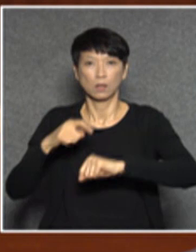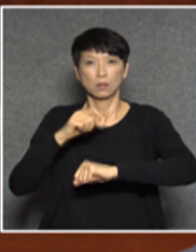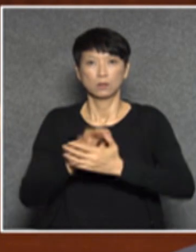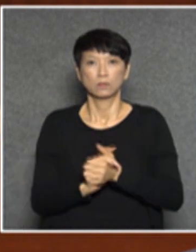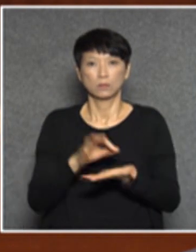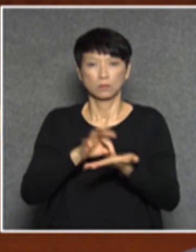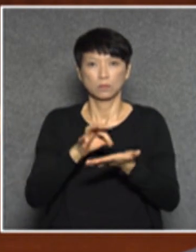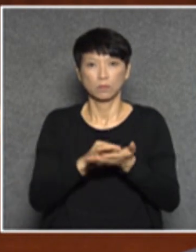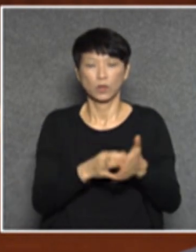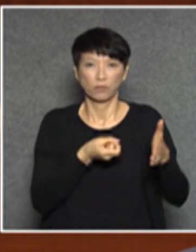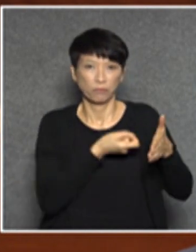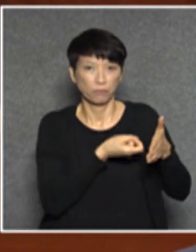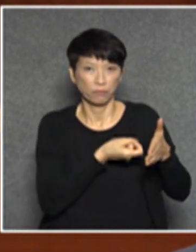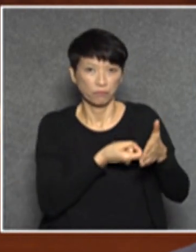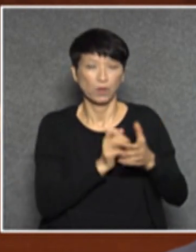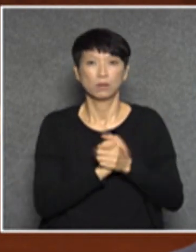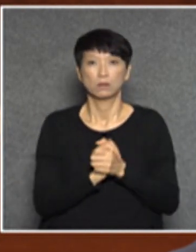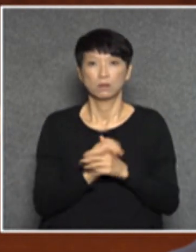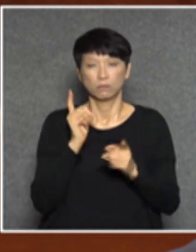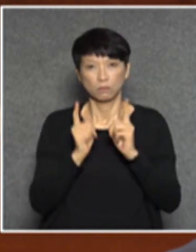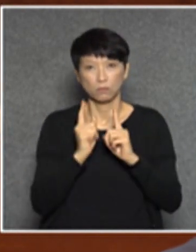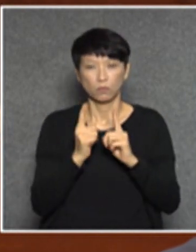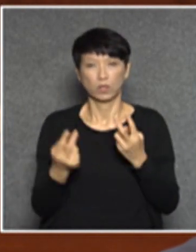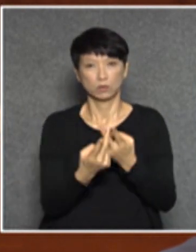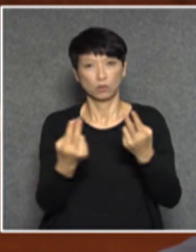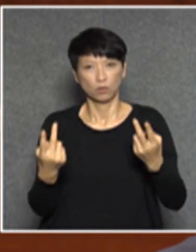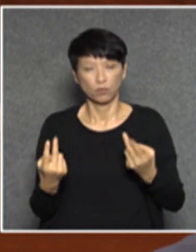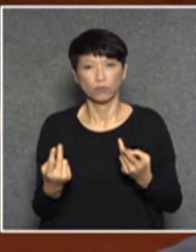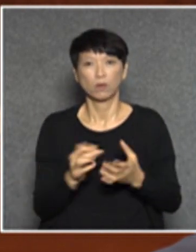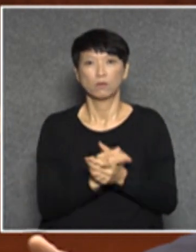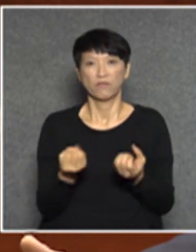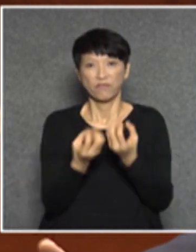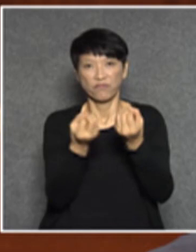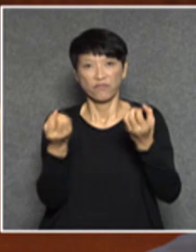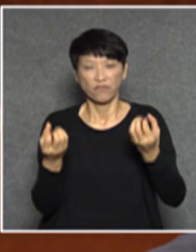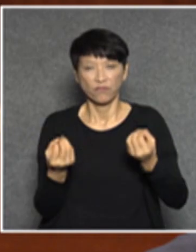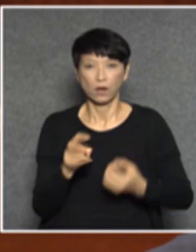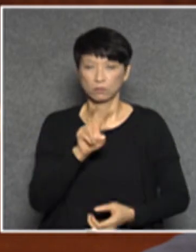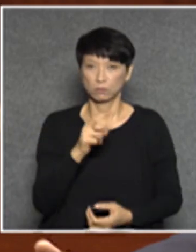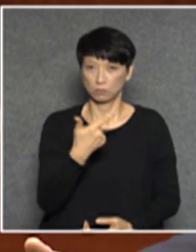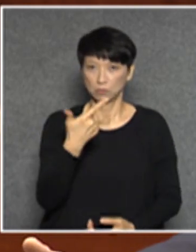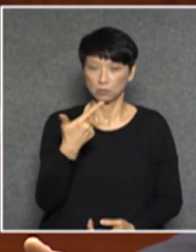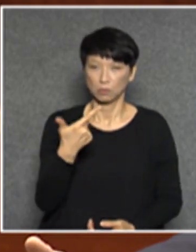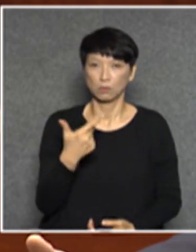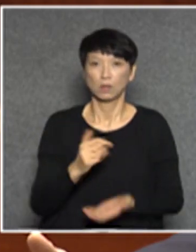的馬路邊或者係一些綠化地花束等等咧，我哋見到不少嘅，譬如話發泡膠盒、